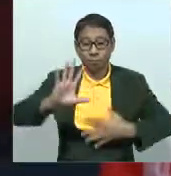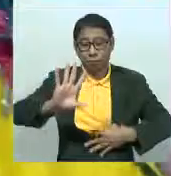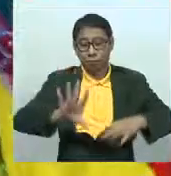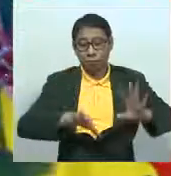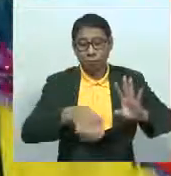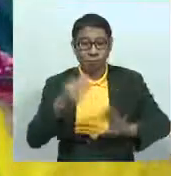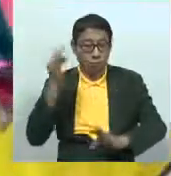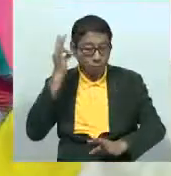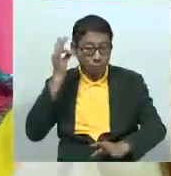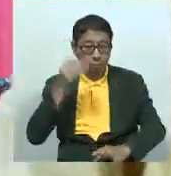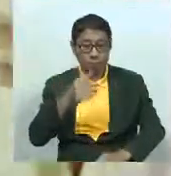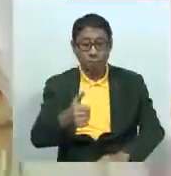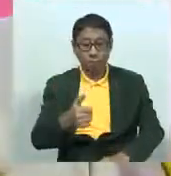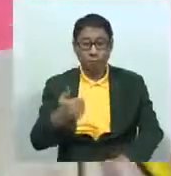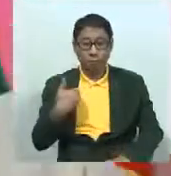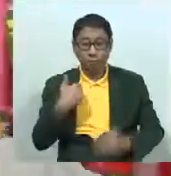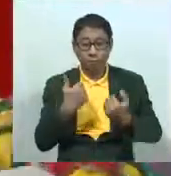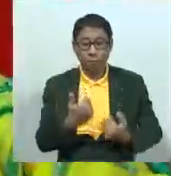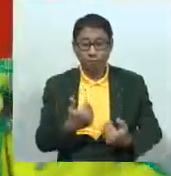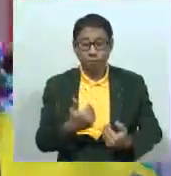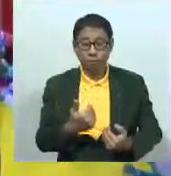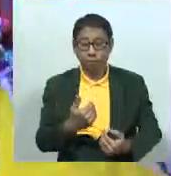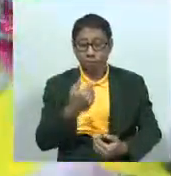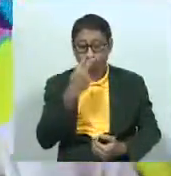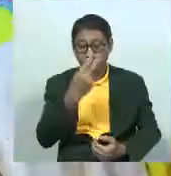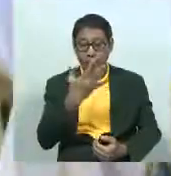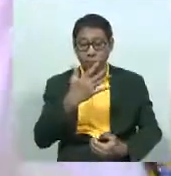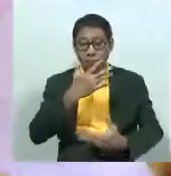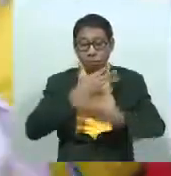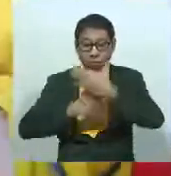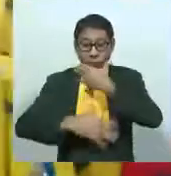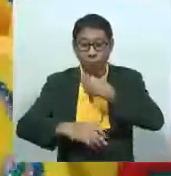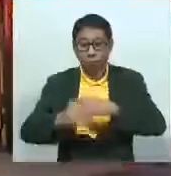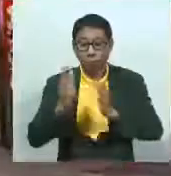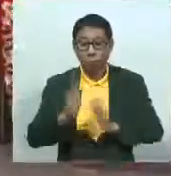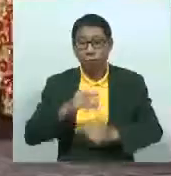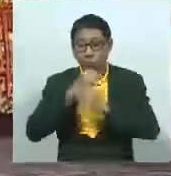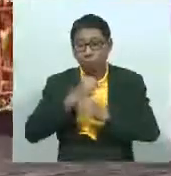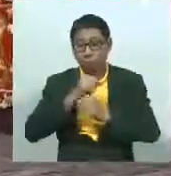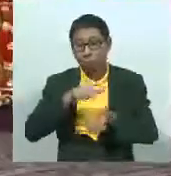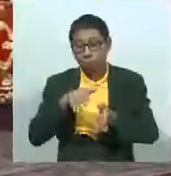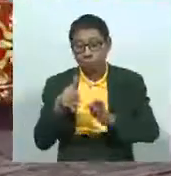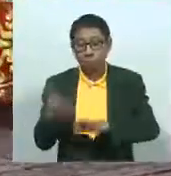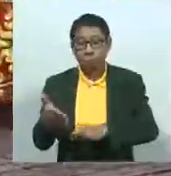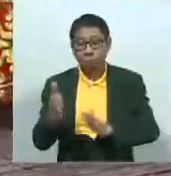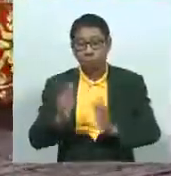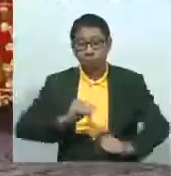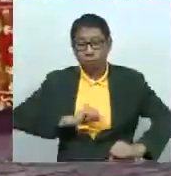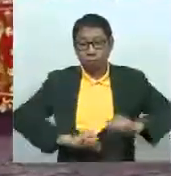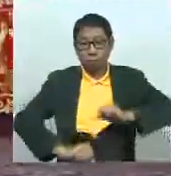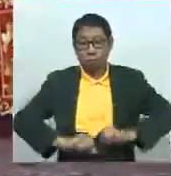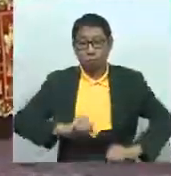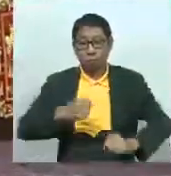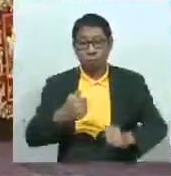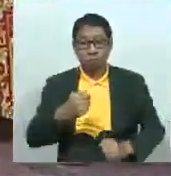ออกเดี๋ยวนี้นะไม่ค่อยมีคนดูงิ้วแล้วคนแก่ร่วมหายใจจากเด็กรุ่นเนี่ย